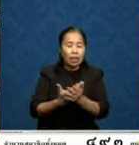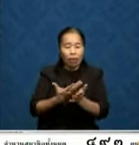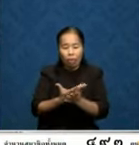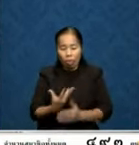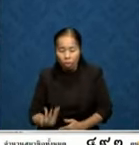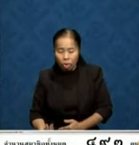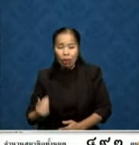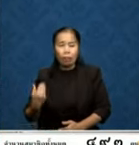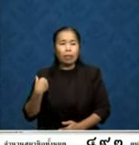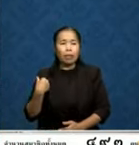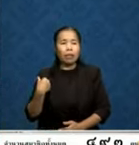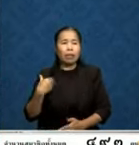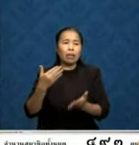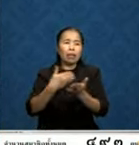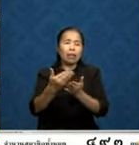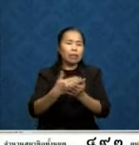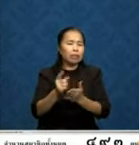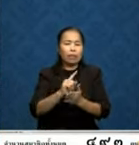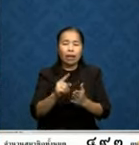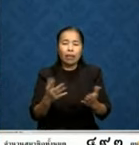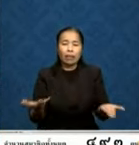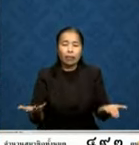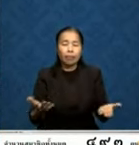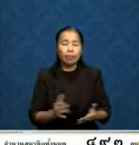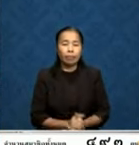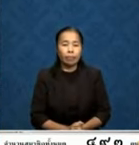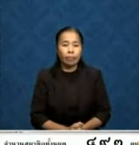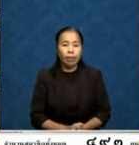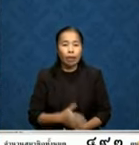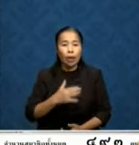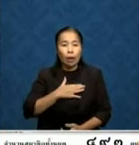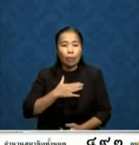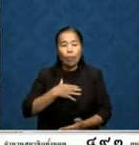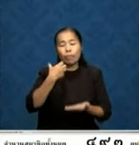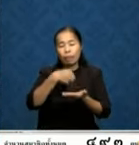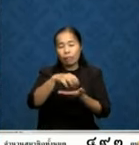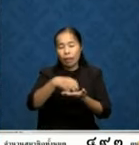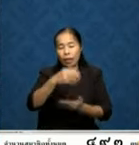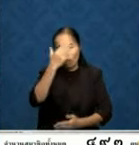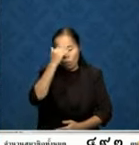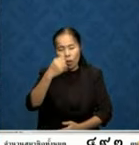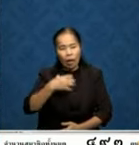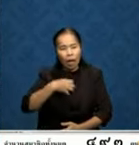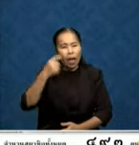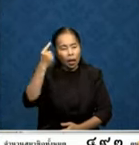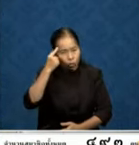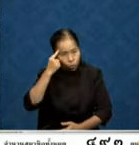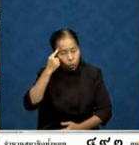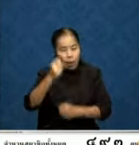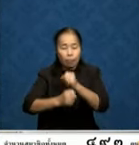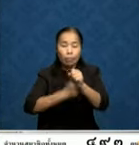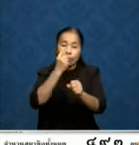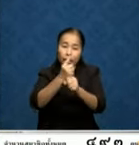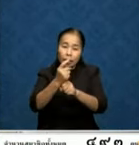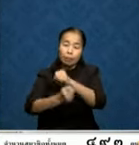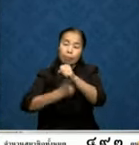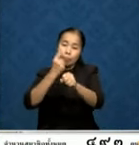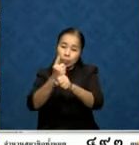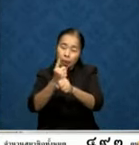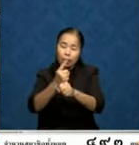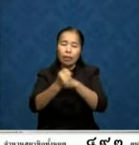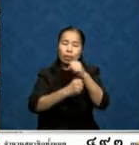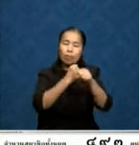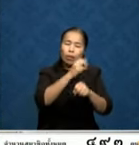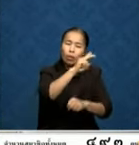ของท่านมีค่าใช้จ่ายเหมือนพวกผมไหมล่ะครับที่ผมพูดนี่ผมอยากทราบว่าปีหนึ่งเนี่ยปี65หรือ